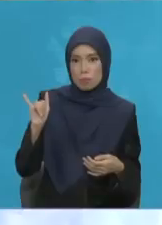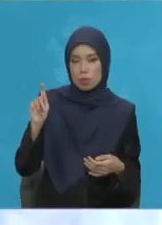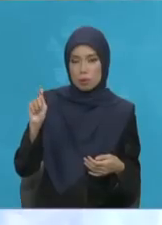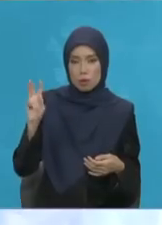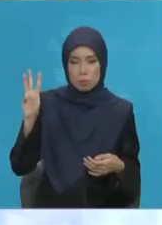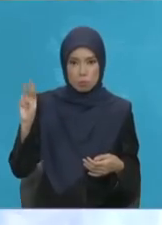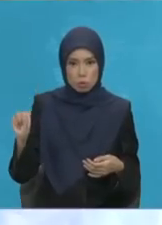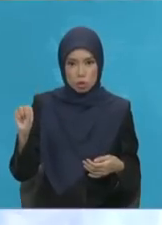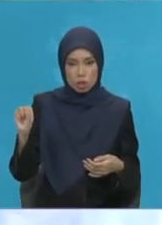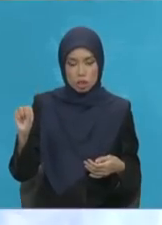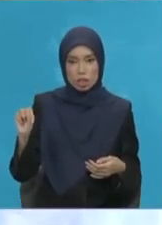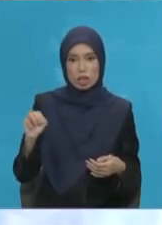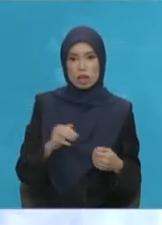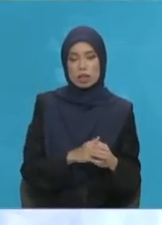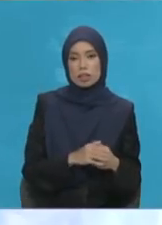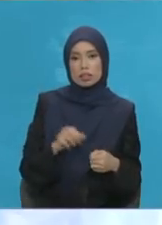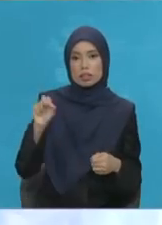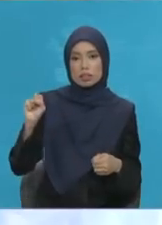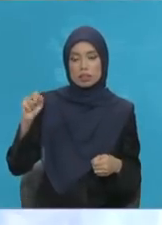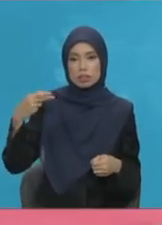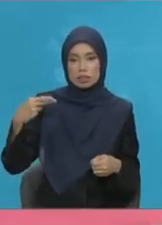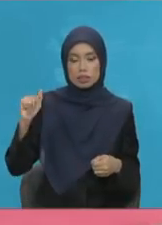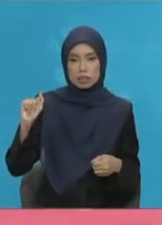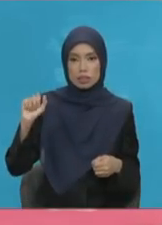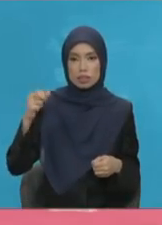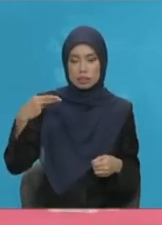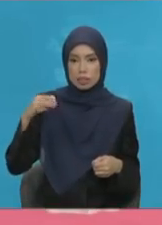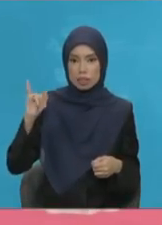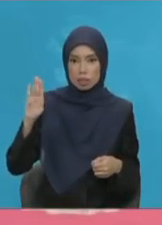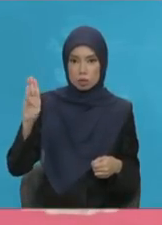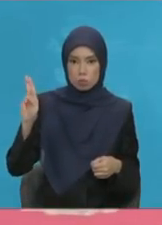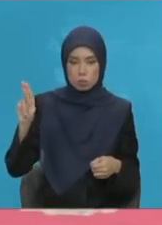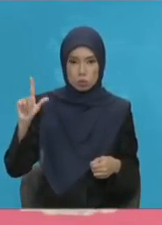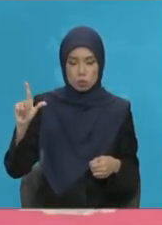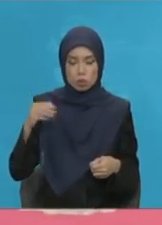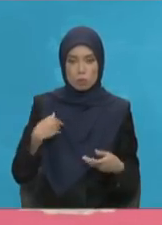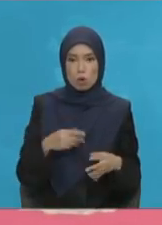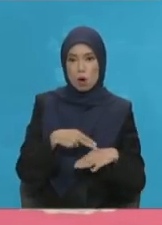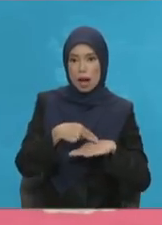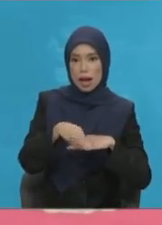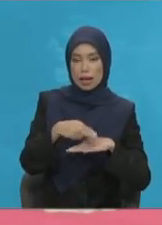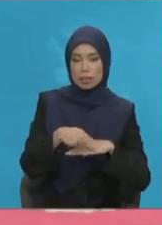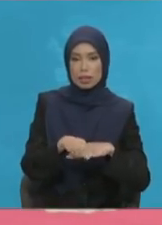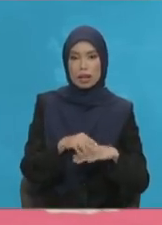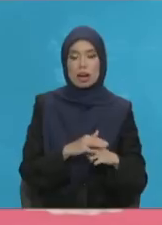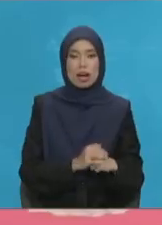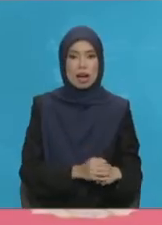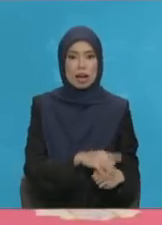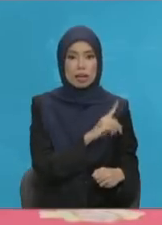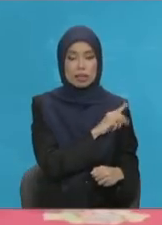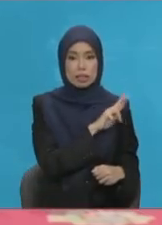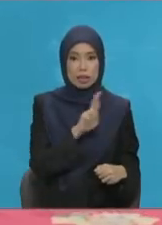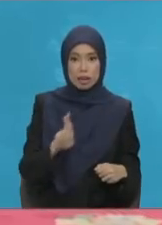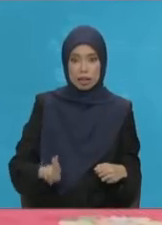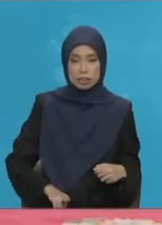Setia Laila diraja sahibul Irsyad bahwa majelis istiadat menghantar tanda diraja dan pertunangan di Raja